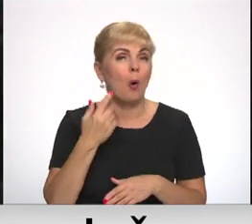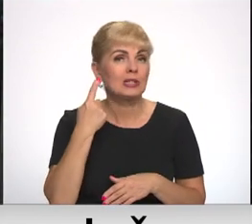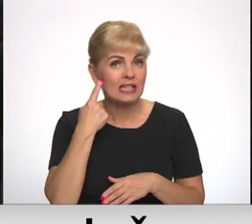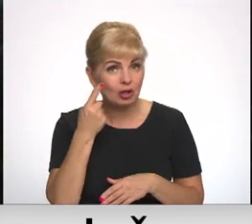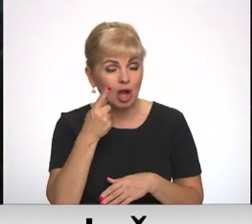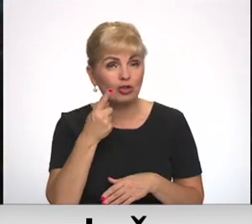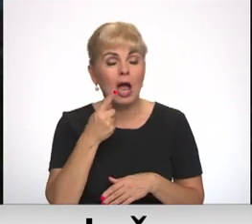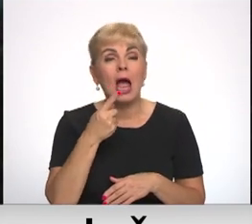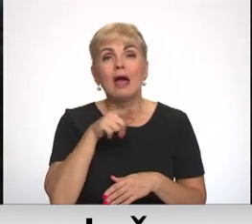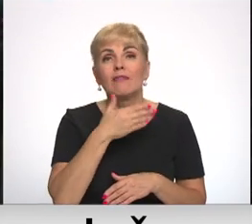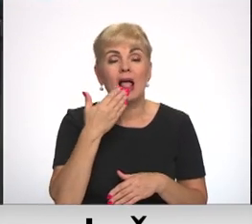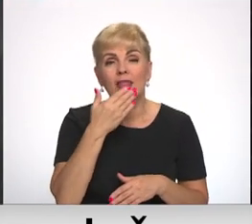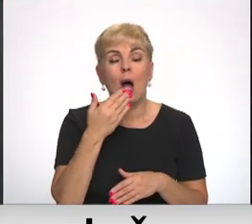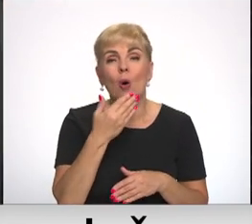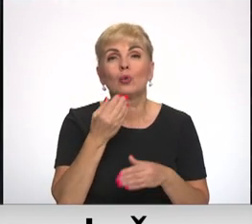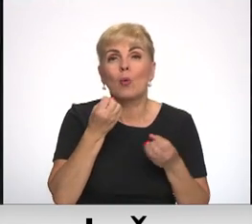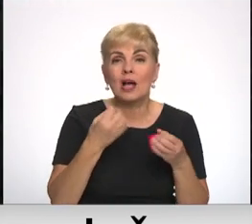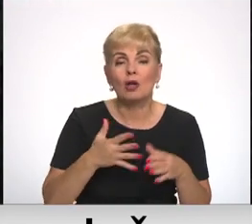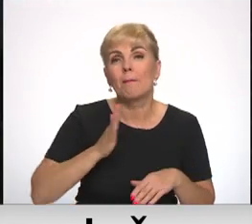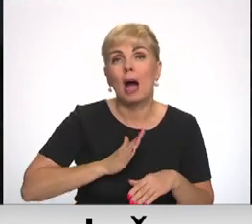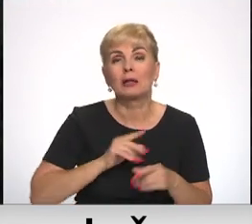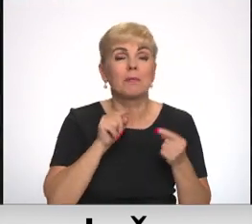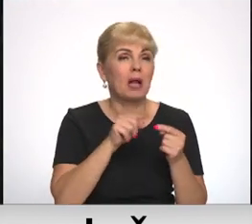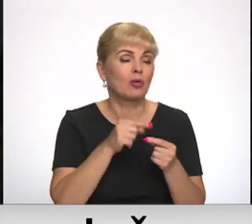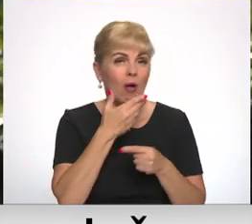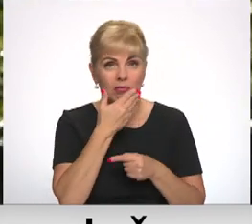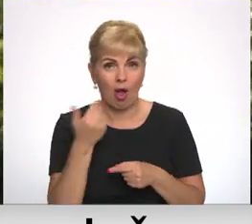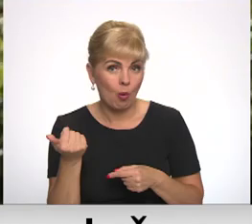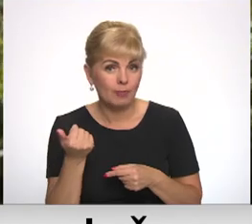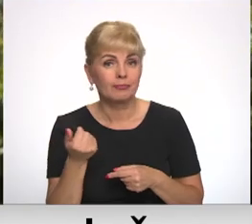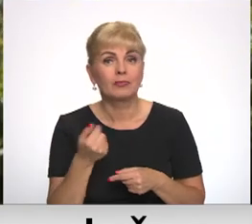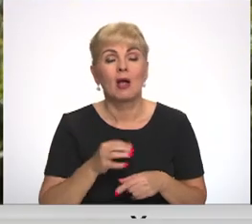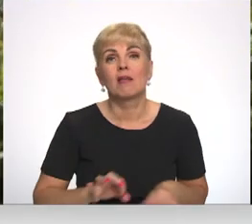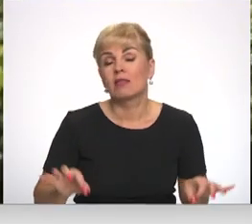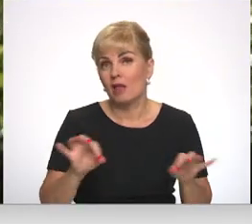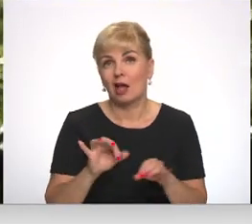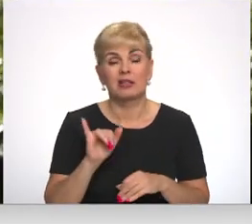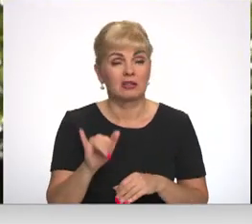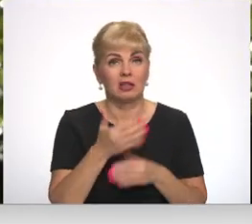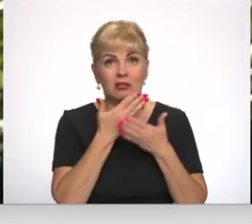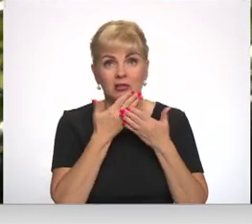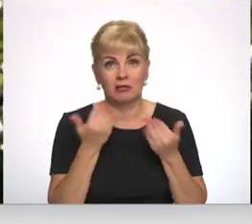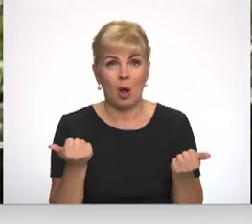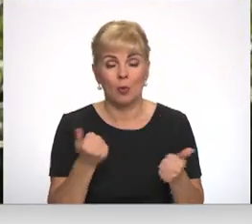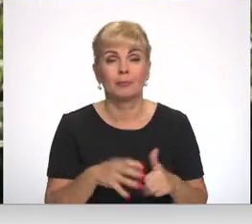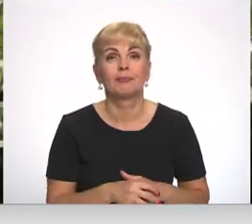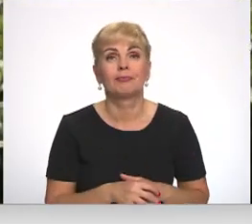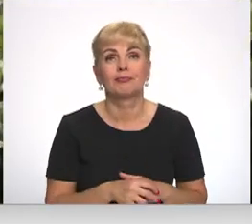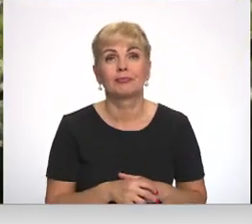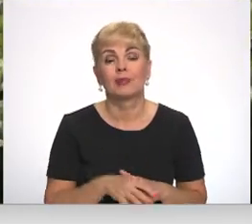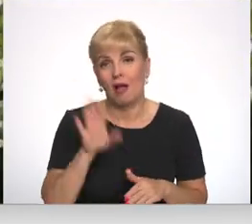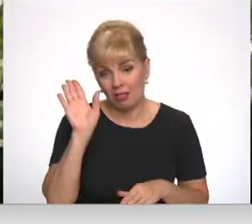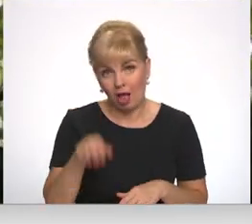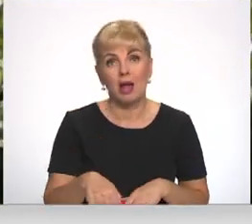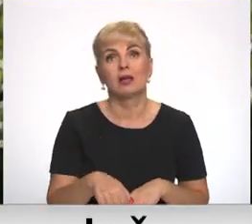jautājumā iedziļinājušies. Līdz ar to pagaidām pret to arī neiebilst. Nu, nekas slikts jau tas nav. Nu, lai